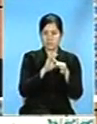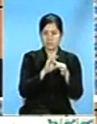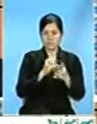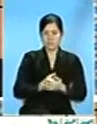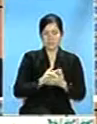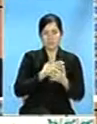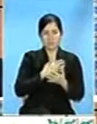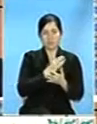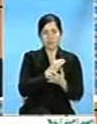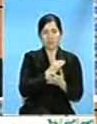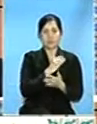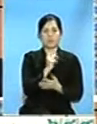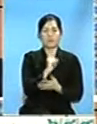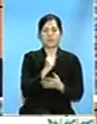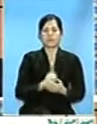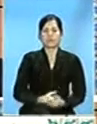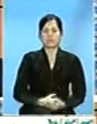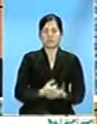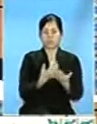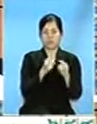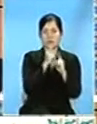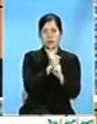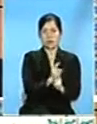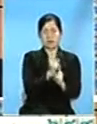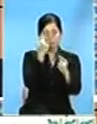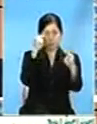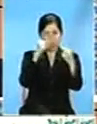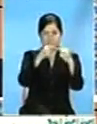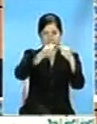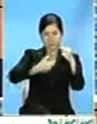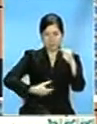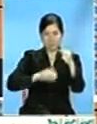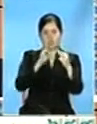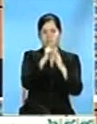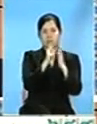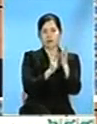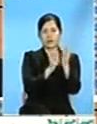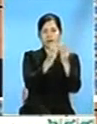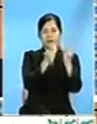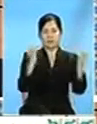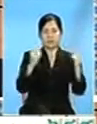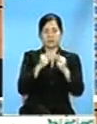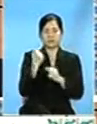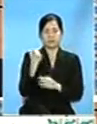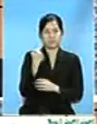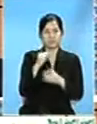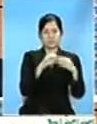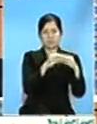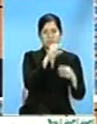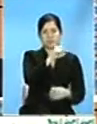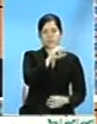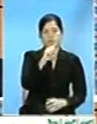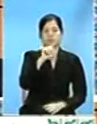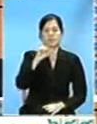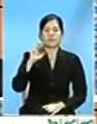มกลัวครับเพราะตามเจตนารมณ์ของรัฐธรรมนูญอำนาจหน้าที่ของทั้งส.ส.และส.ว.มีความแตกต่